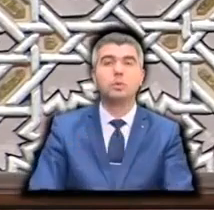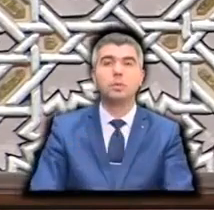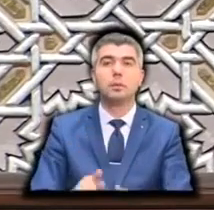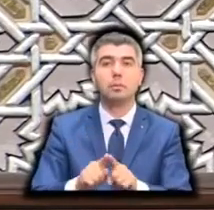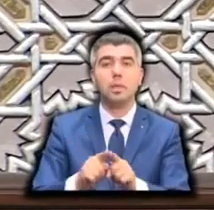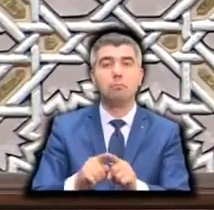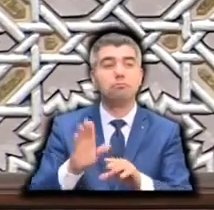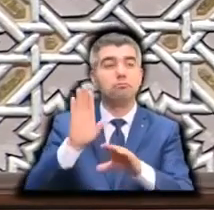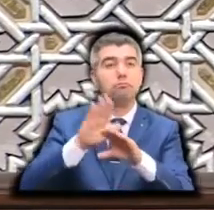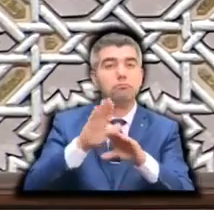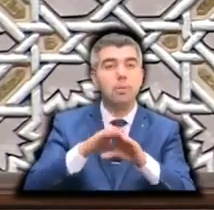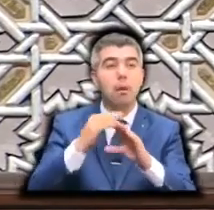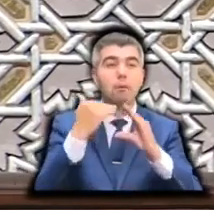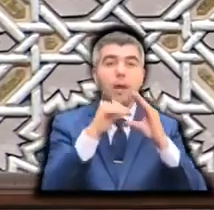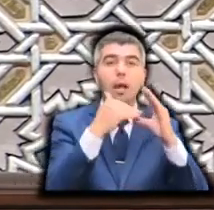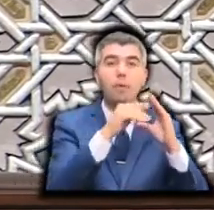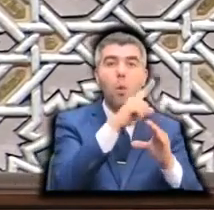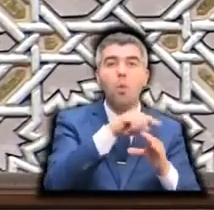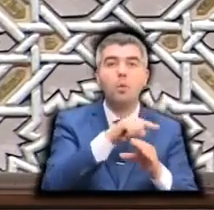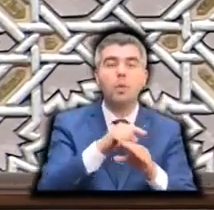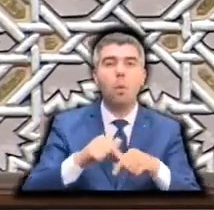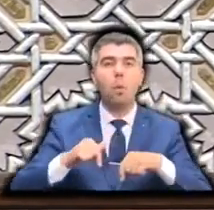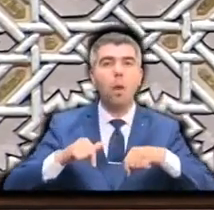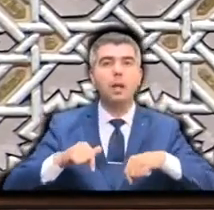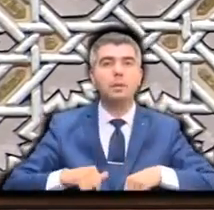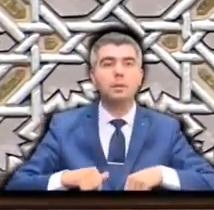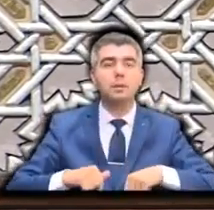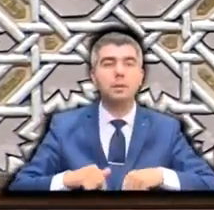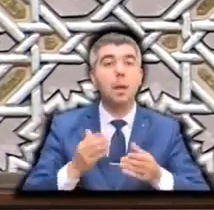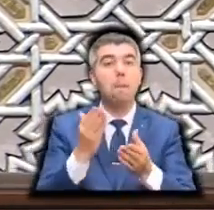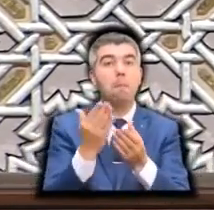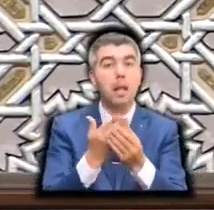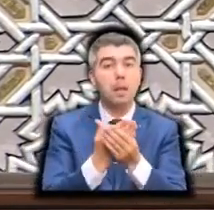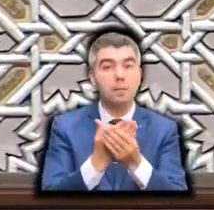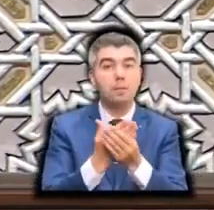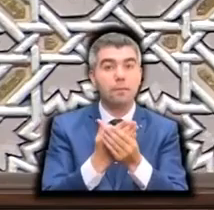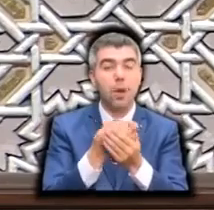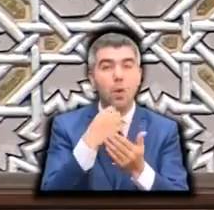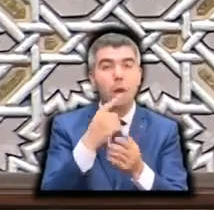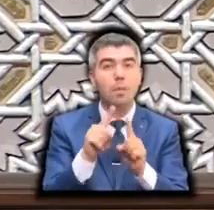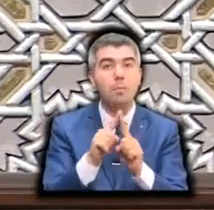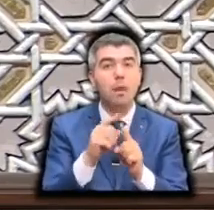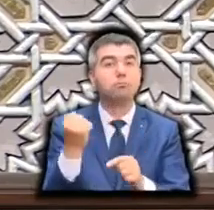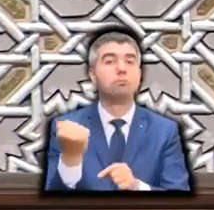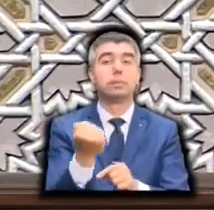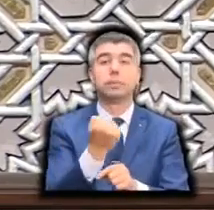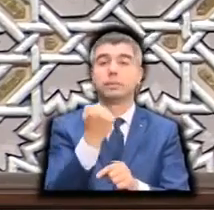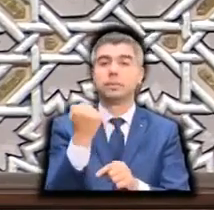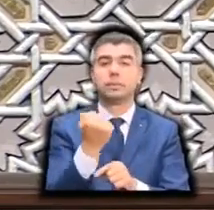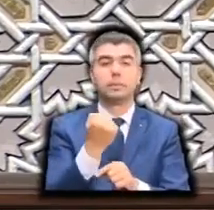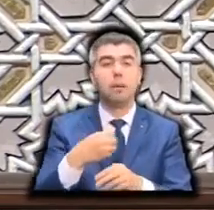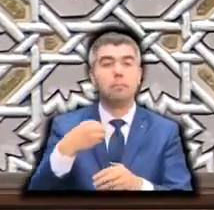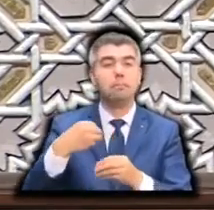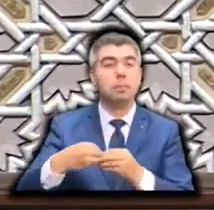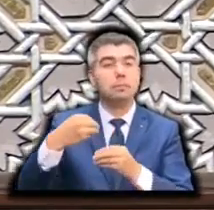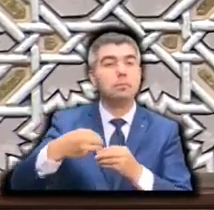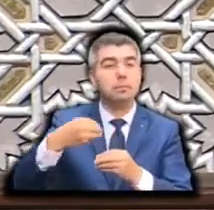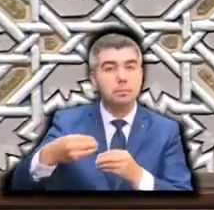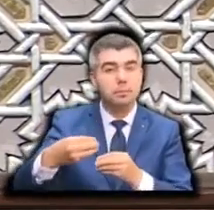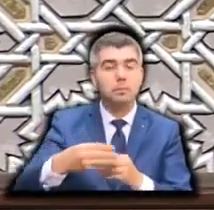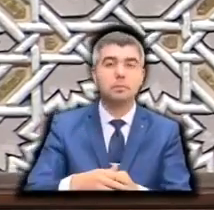للحكومة باش تاخذ هذا الملف بجد. هذا الملف اللي تعطل بزاف الحل ديالو، تعود مشكلته إلى